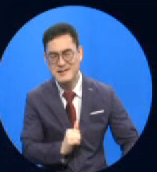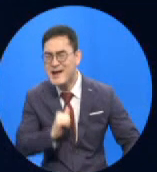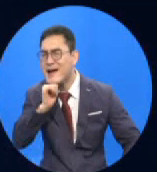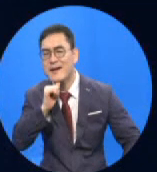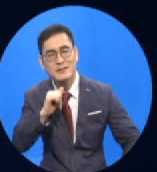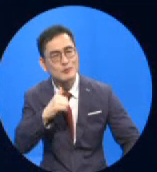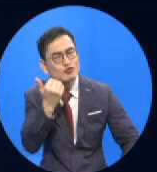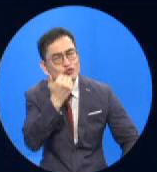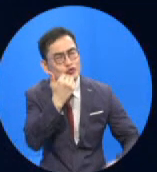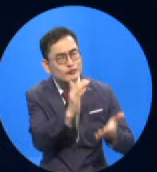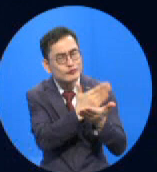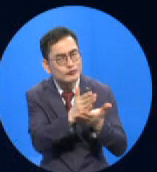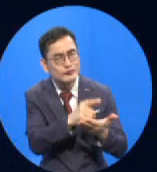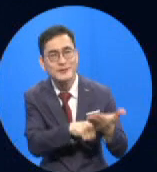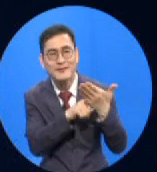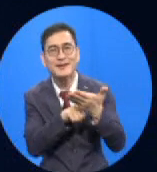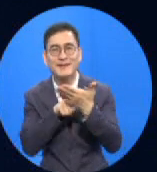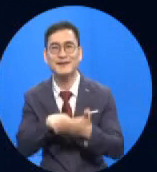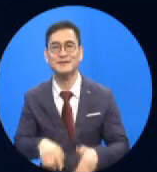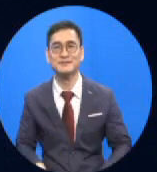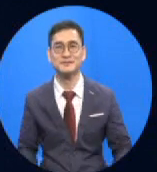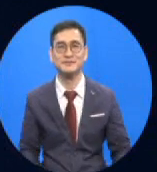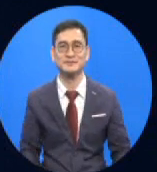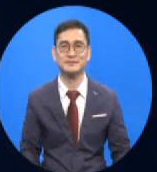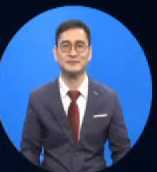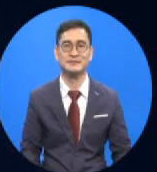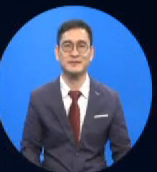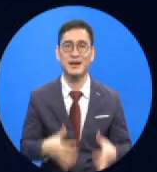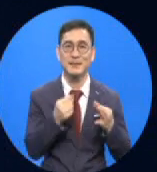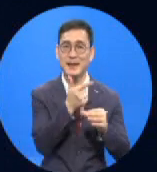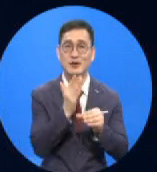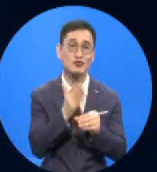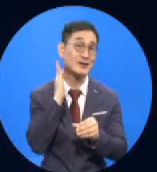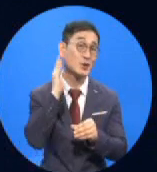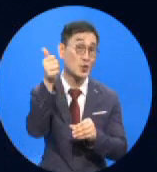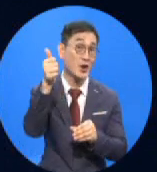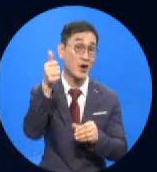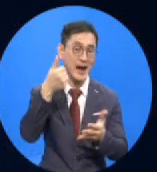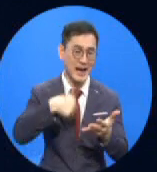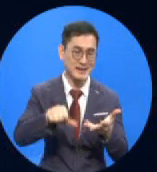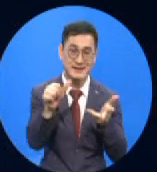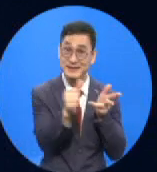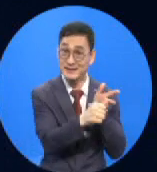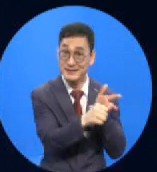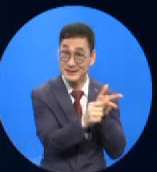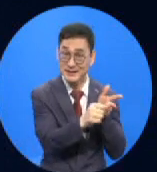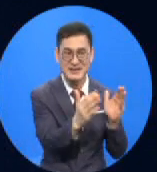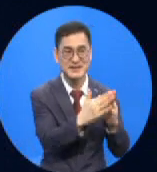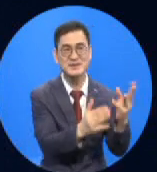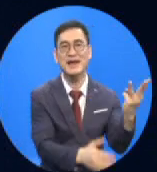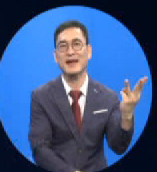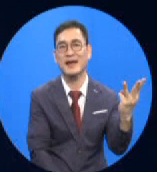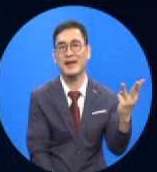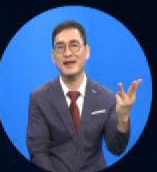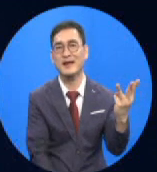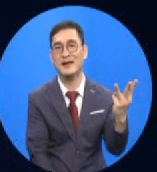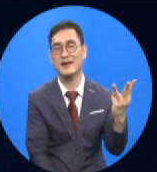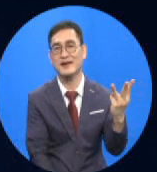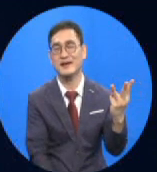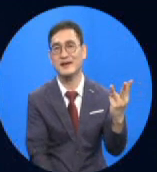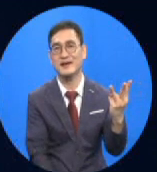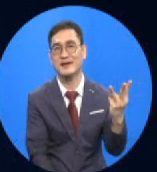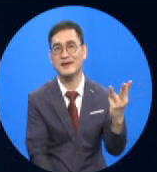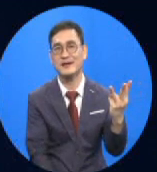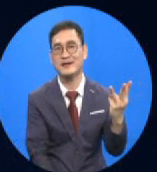탐 어제 신문에 많이 회자 됐구요 그중에는 기본 걸 의원은 이제 집이 3채 다 온라인 있었는데 지금도 우리 말씀